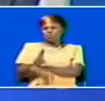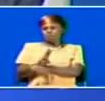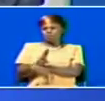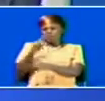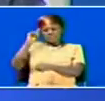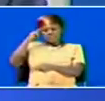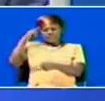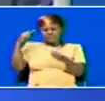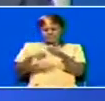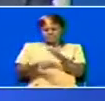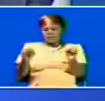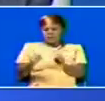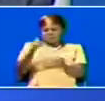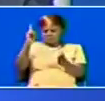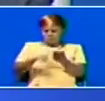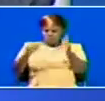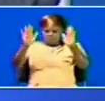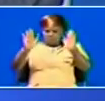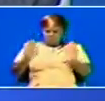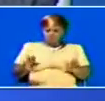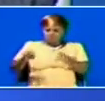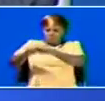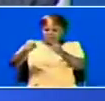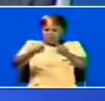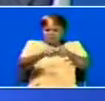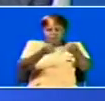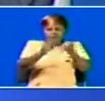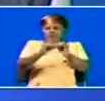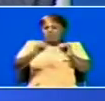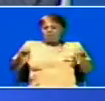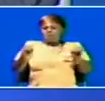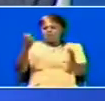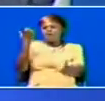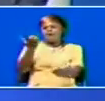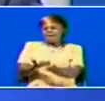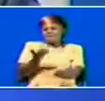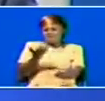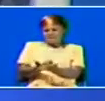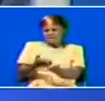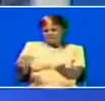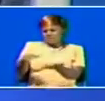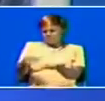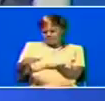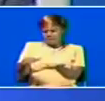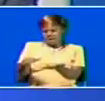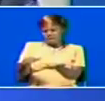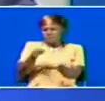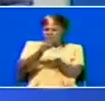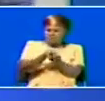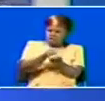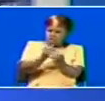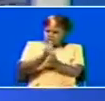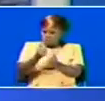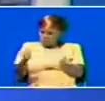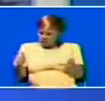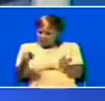nini lilifanyika. Kwa hivyo ni muhimu kwamba tusivuruge ama kuvuruga ule ushahidi ambao uko pale, tuweze kuukimu vyema, kwa sababu